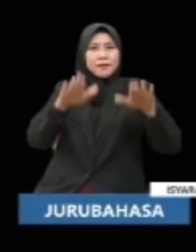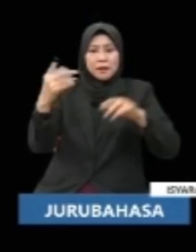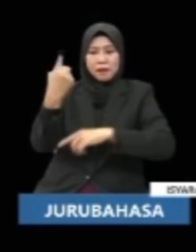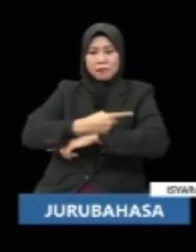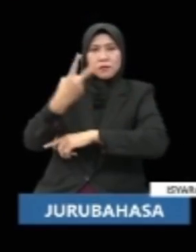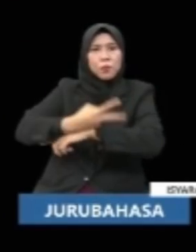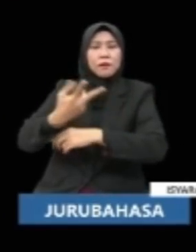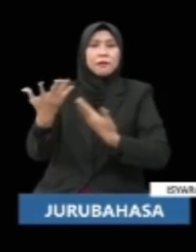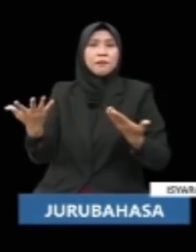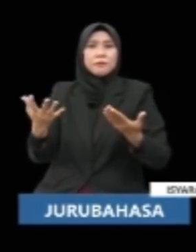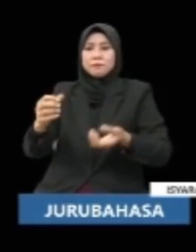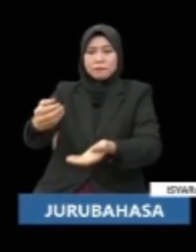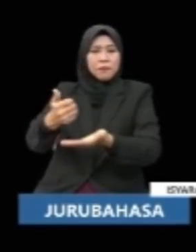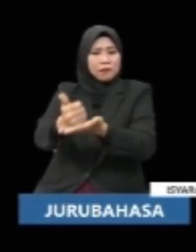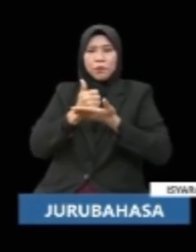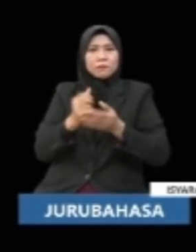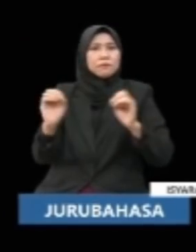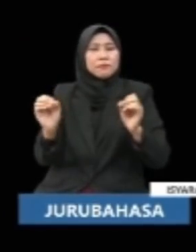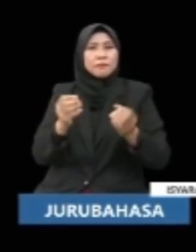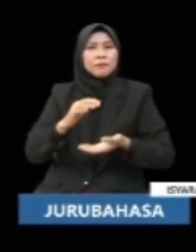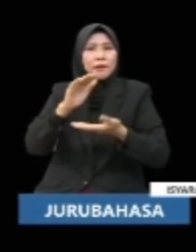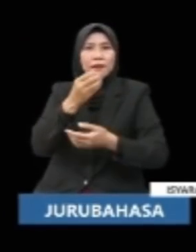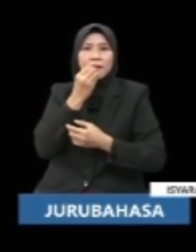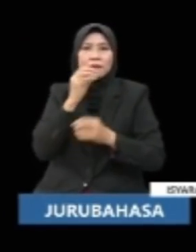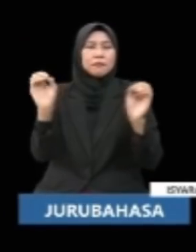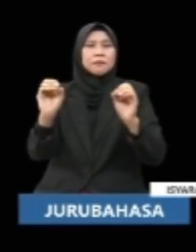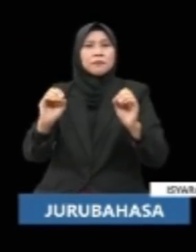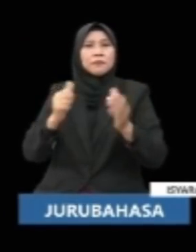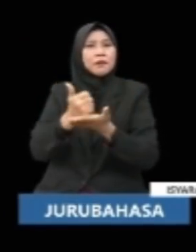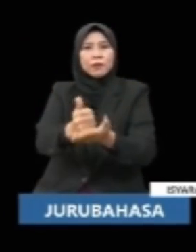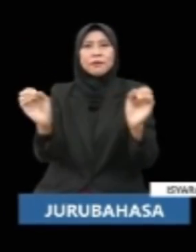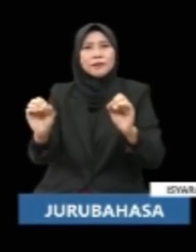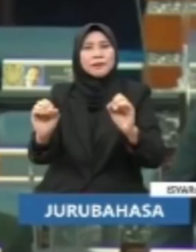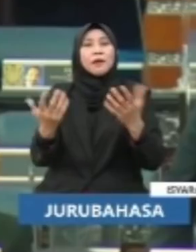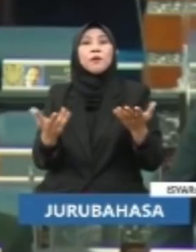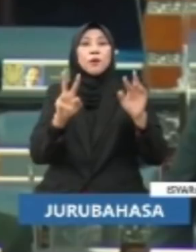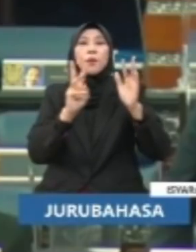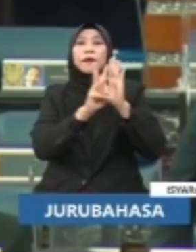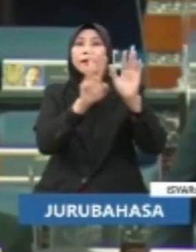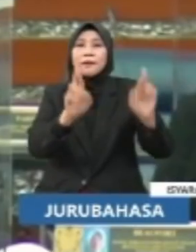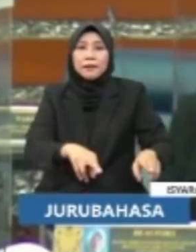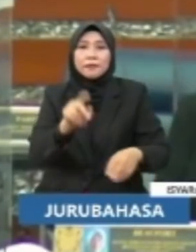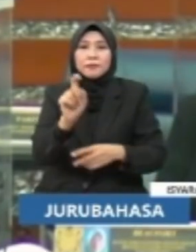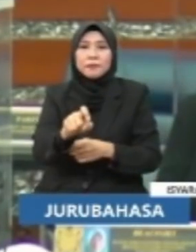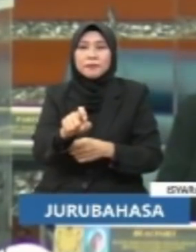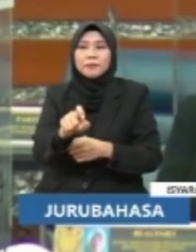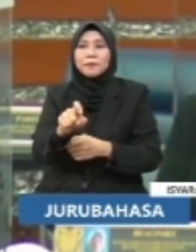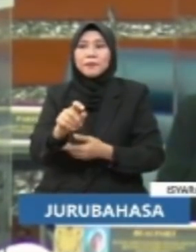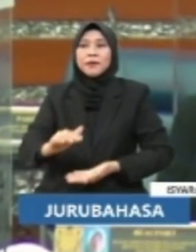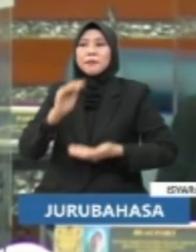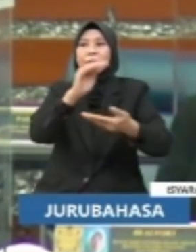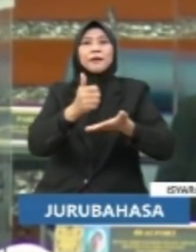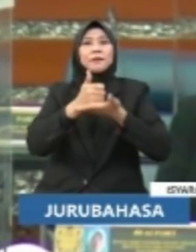sudah hari kedua tidak sampai lagi bantuan-bantuan sepatunya telah sampai saya kira ayat karena buat banget nyengat